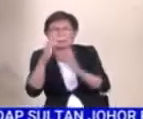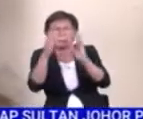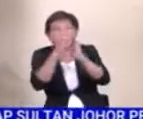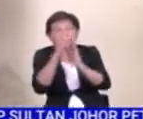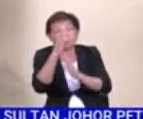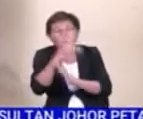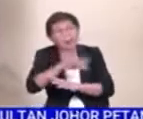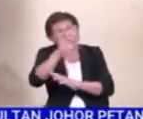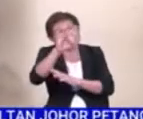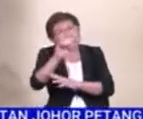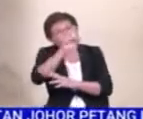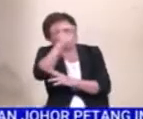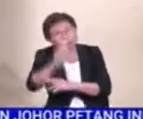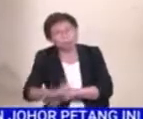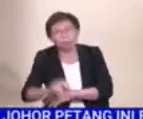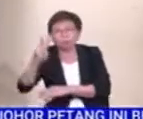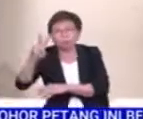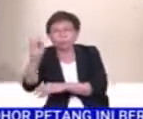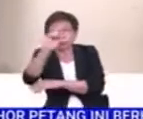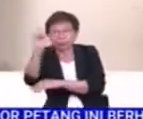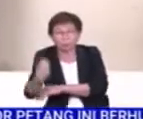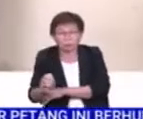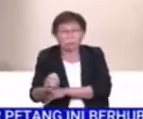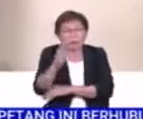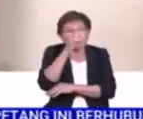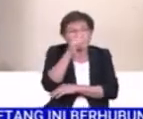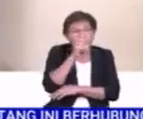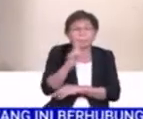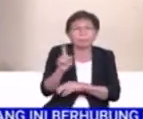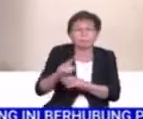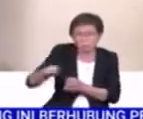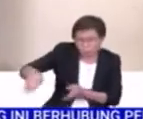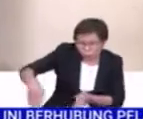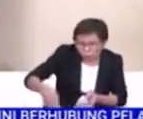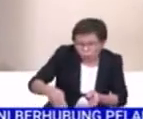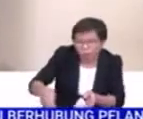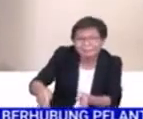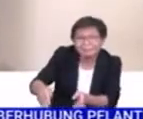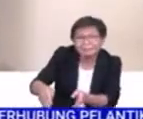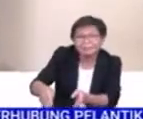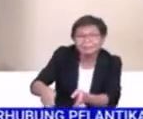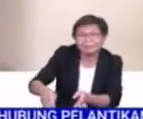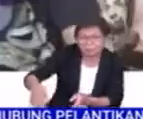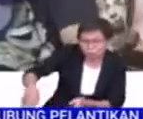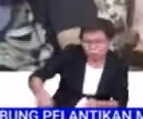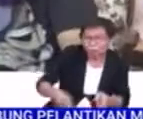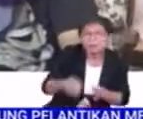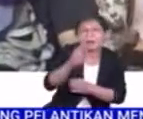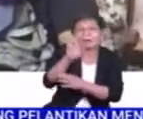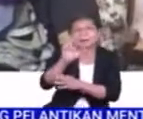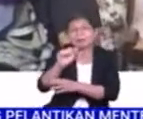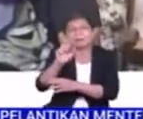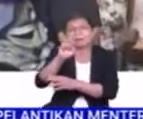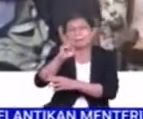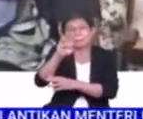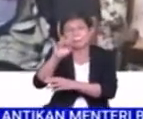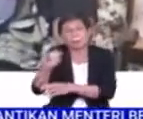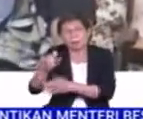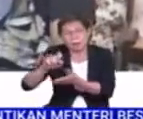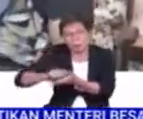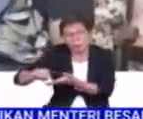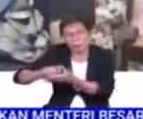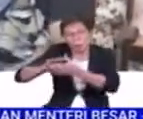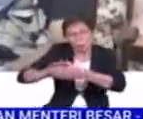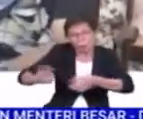dalam 800h lagi 21 sedikit terkejut tapi dekat sungai lambaian masih melambai penulis